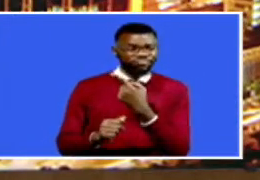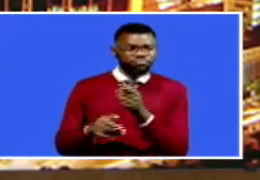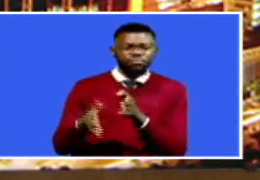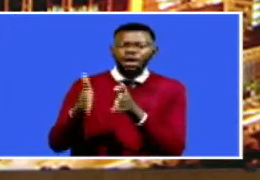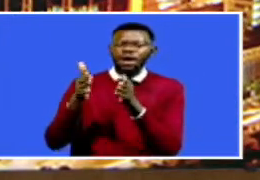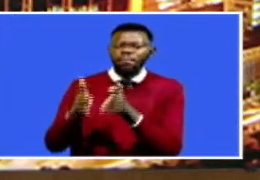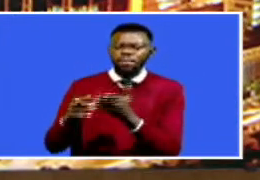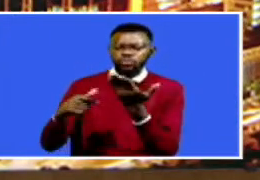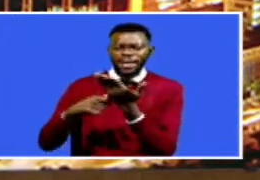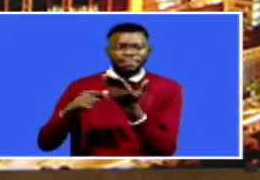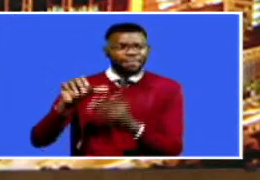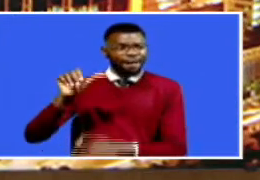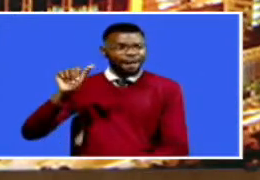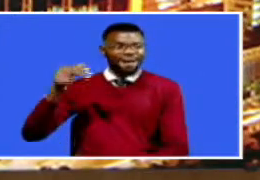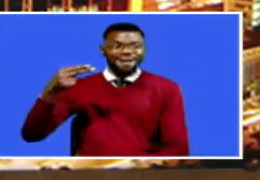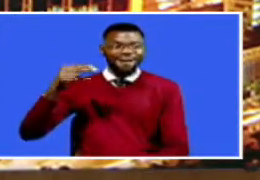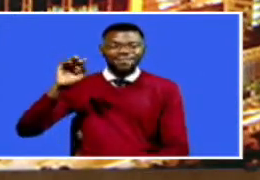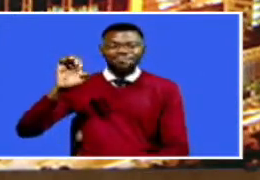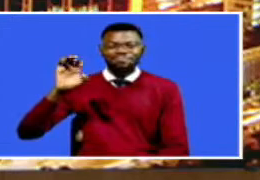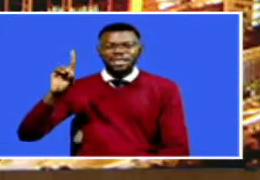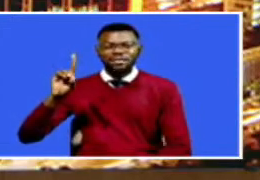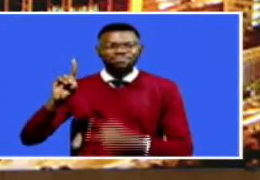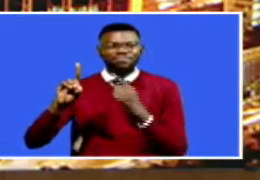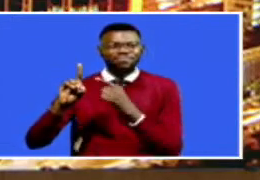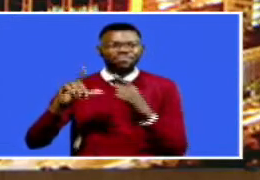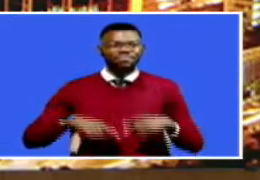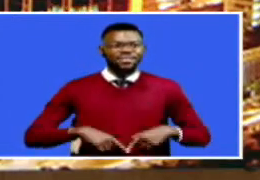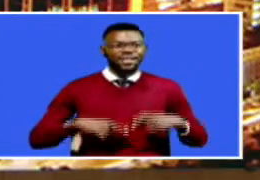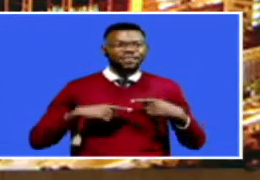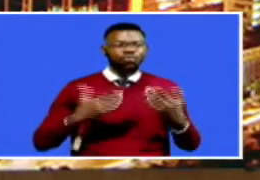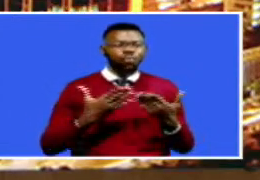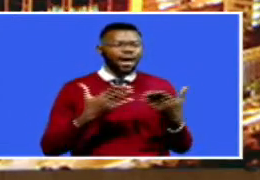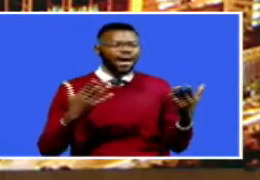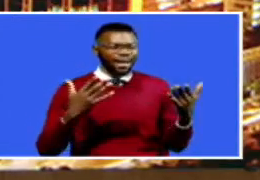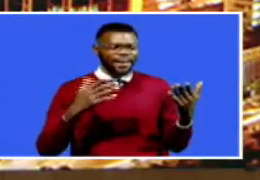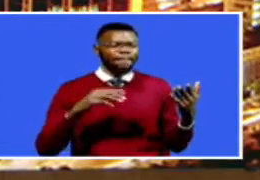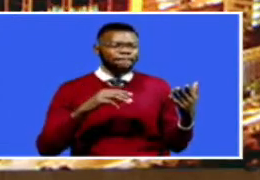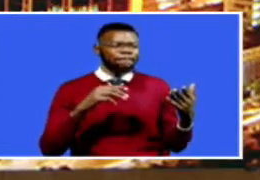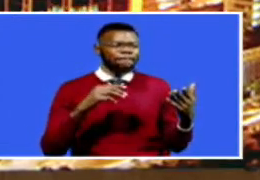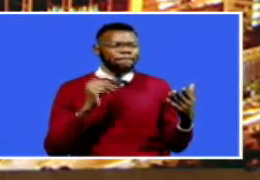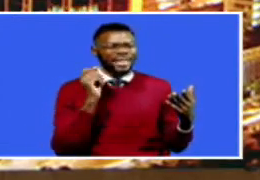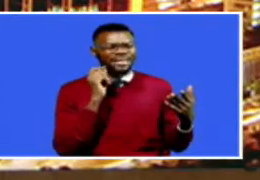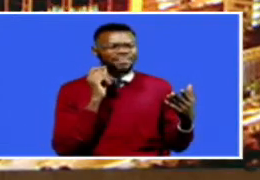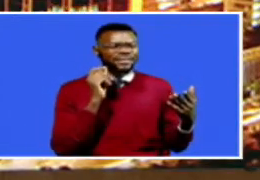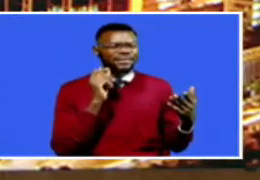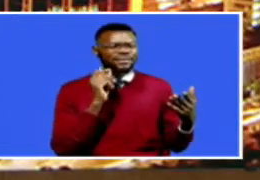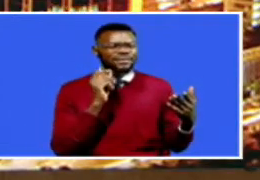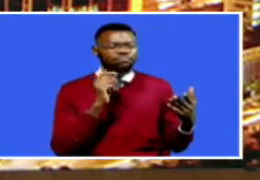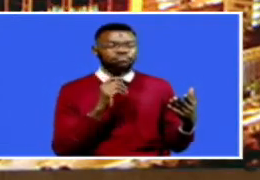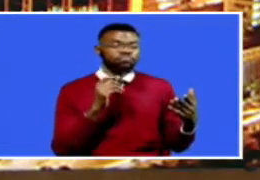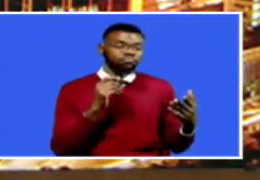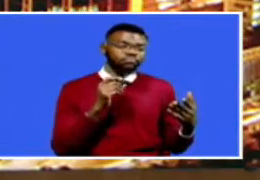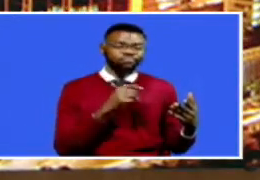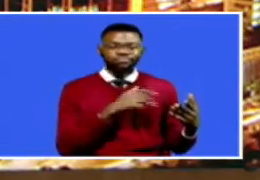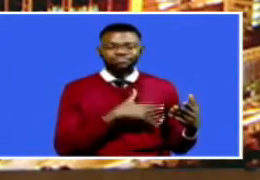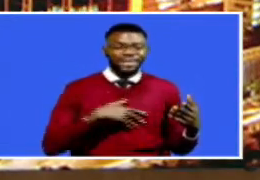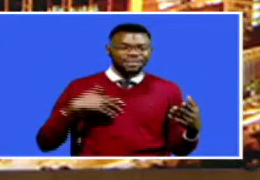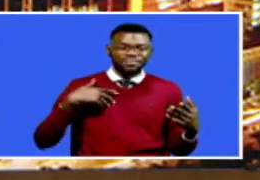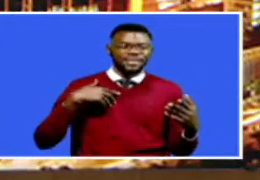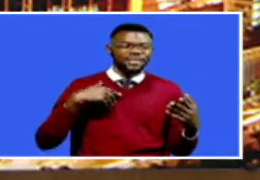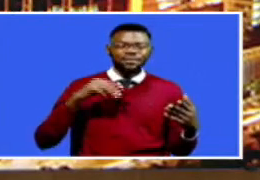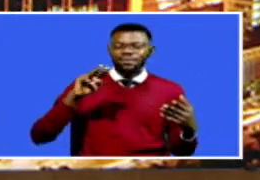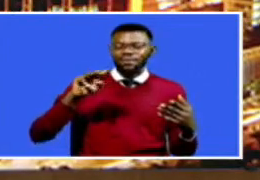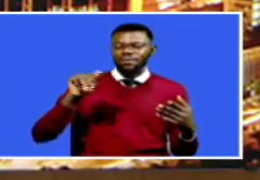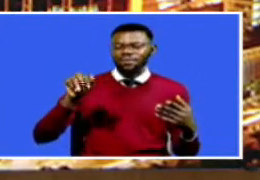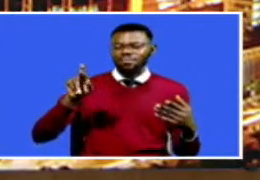Kura Omar. Huyu ni mkazi kutoka eneo la Marsabit ambaye kwa miaka 15 sasa amekuwa shujaa wa